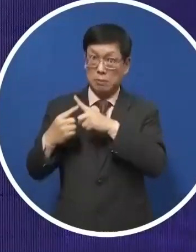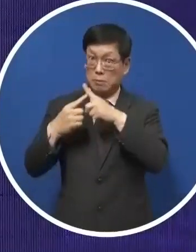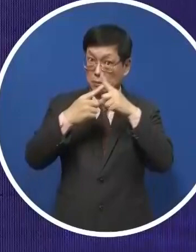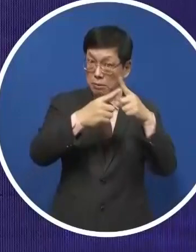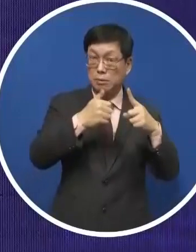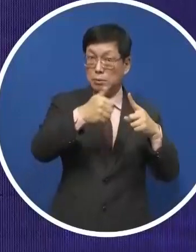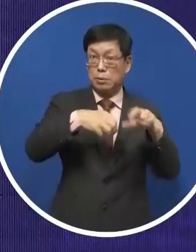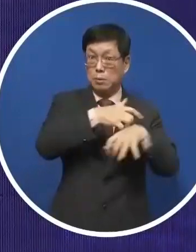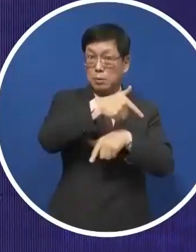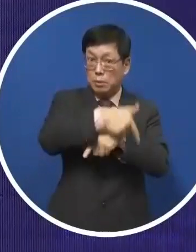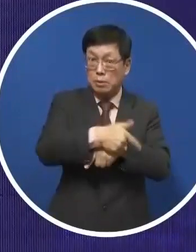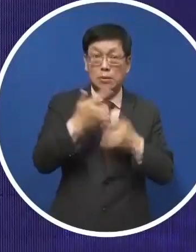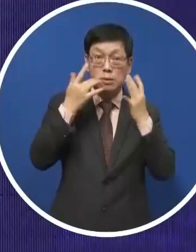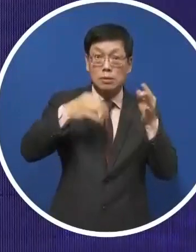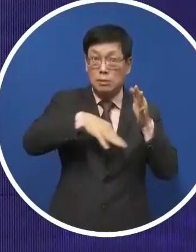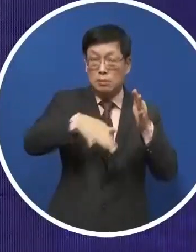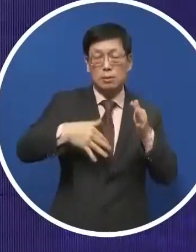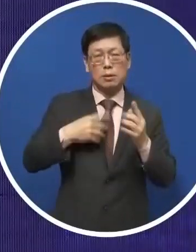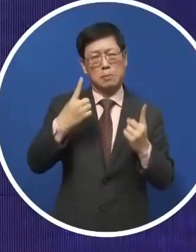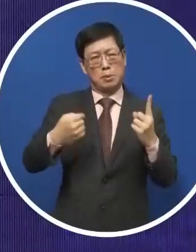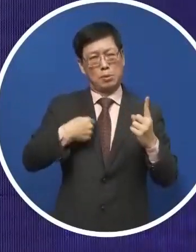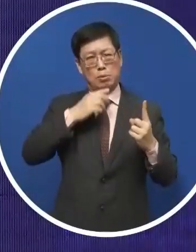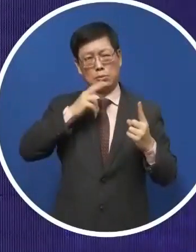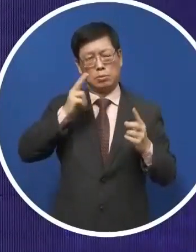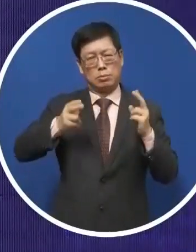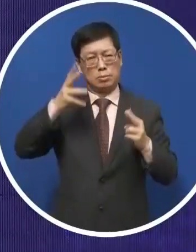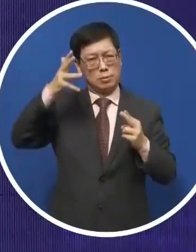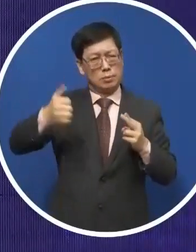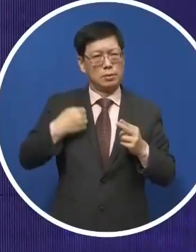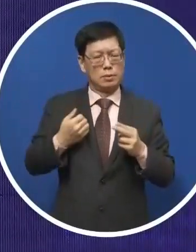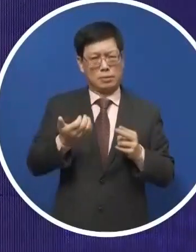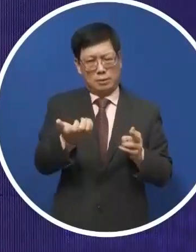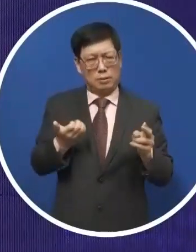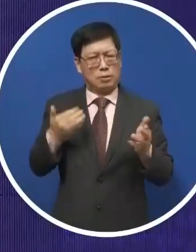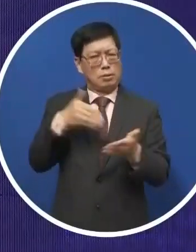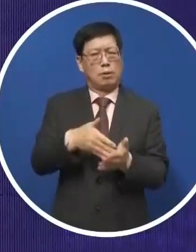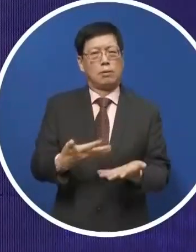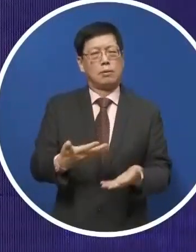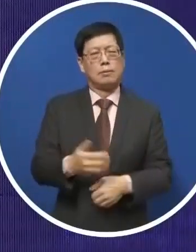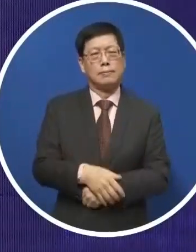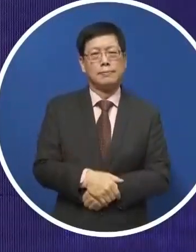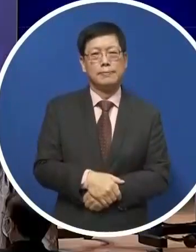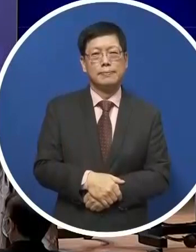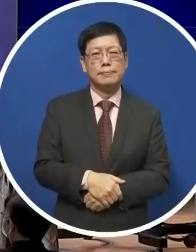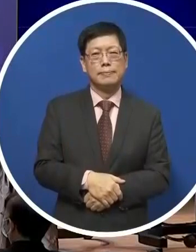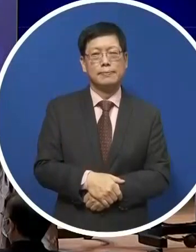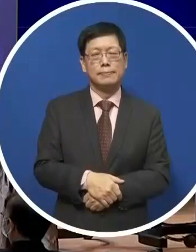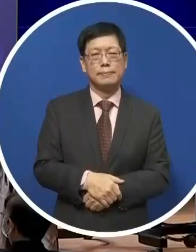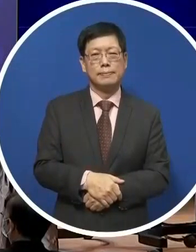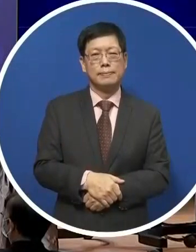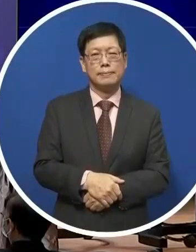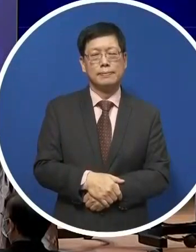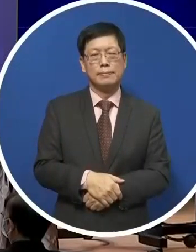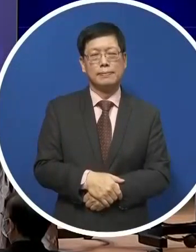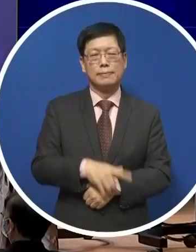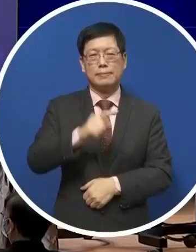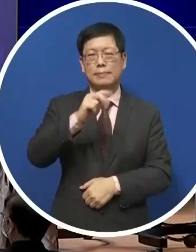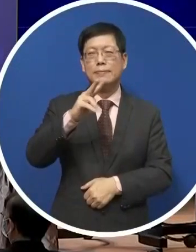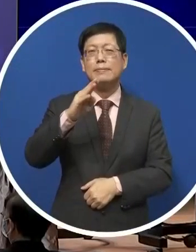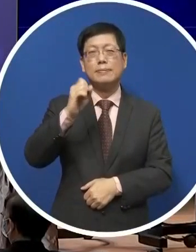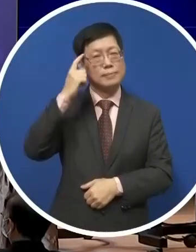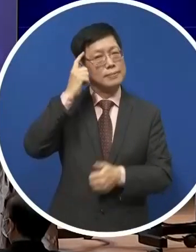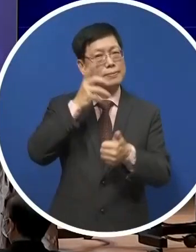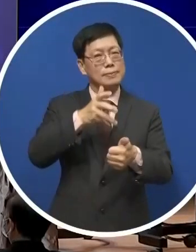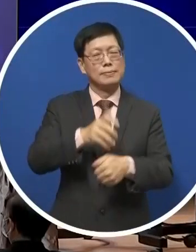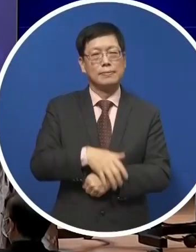事实上柯市长是比指挥官还早在场那以上说明。 好，那再来 T 台想再询